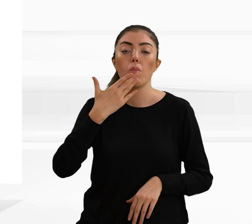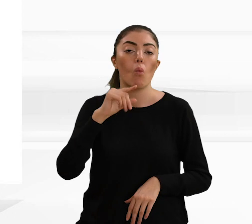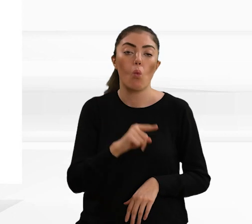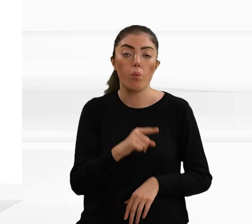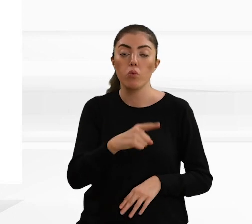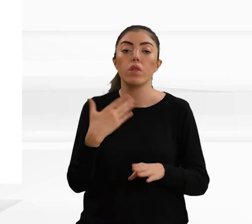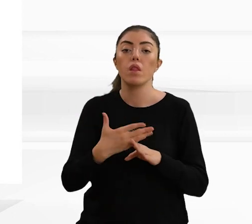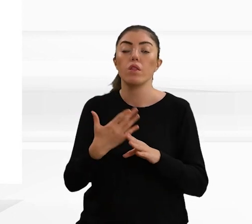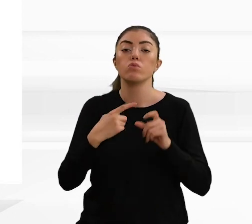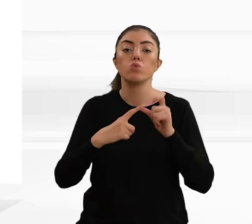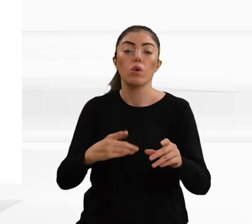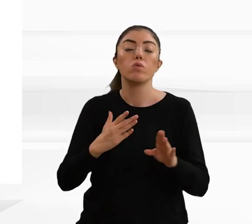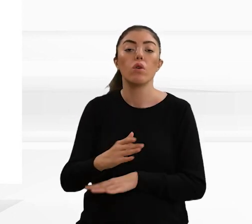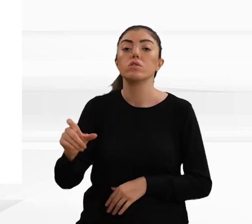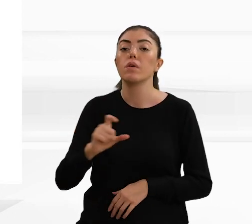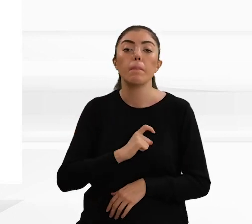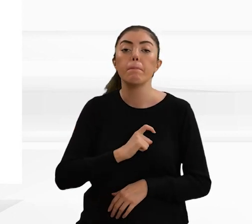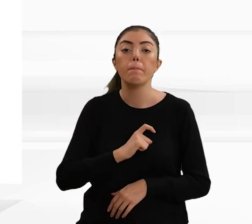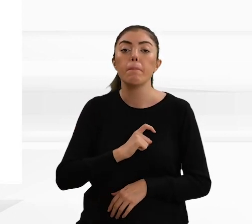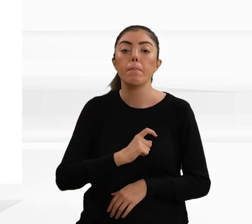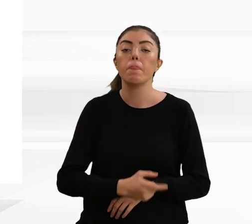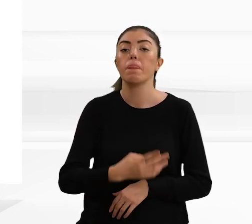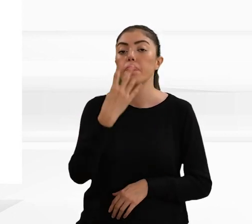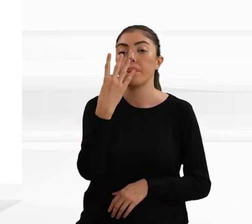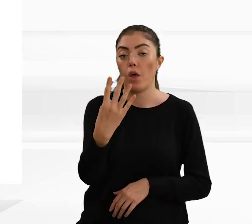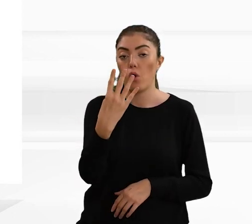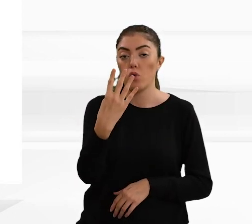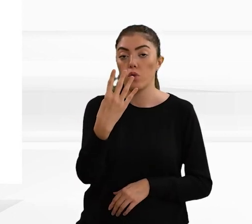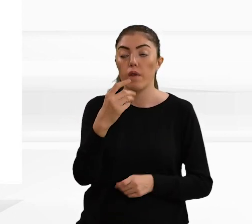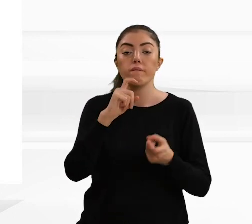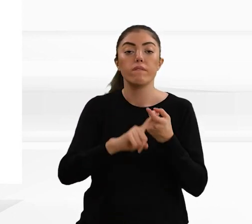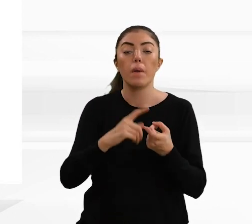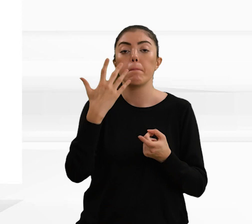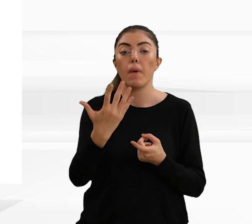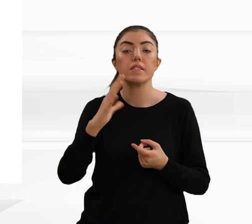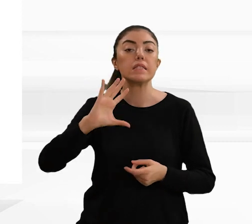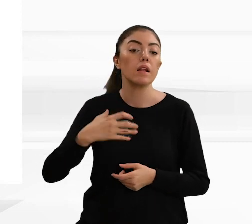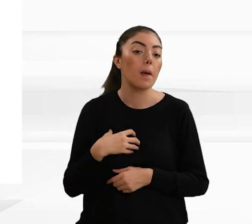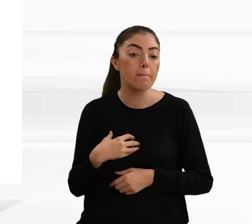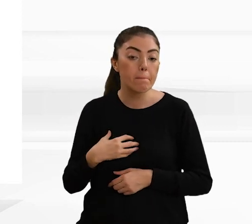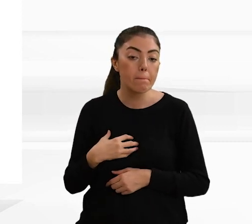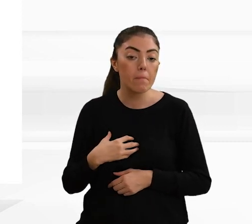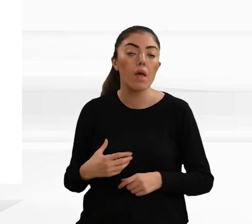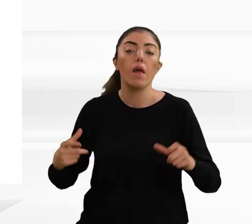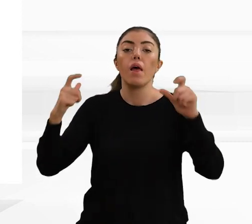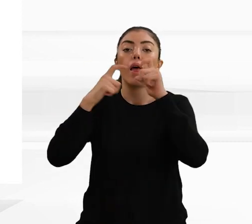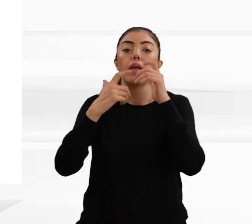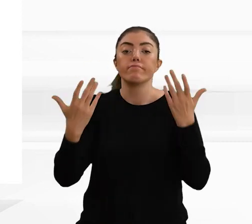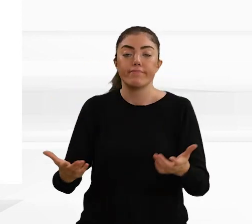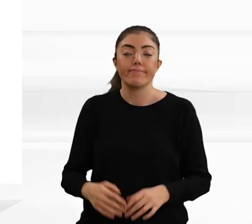Bu nedenle sorunun doğru cevabı 4 ve 5'in yer aldığı e e